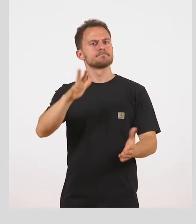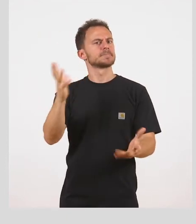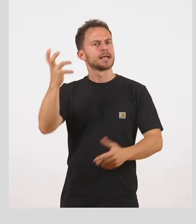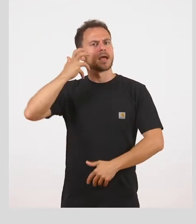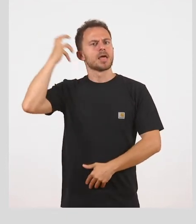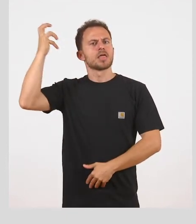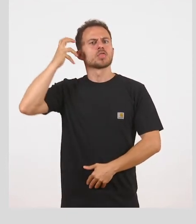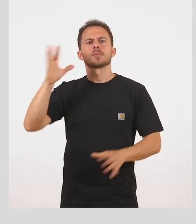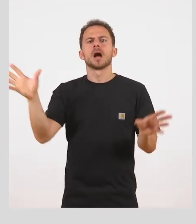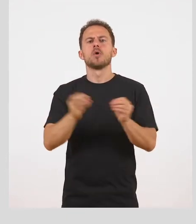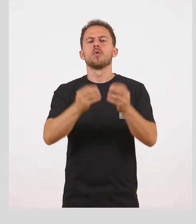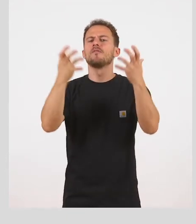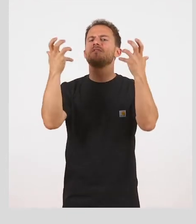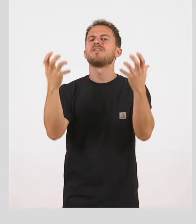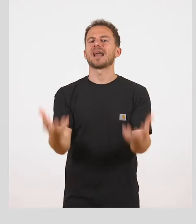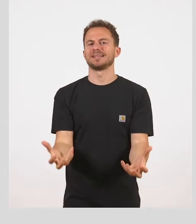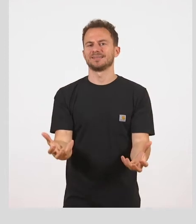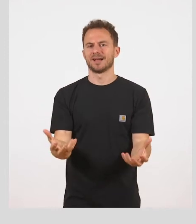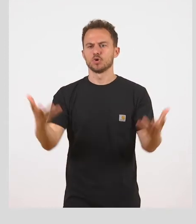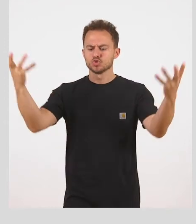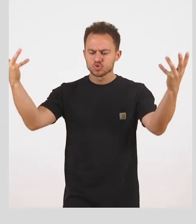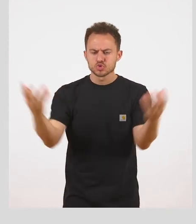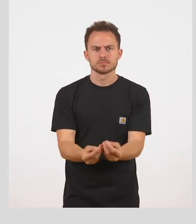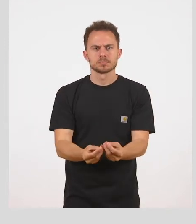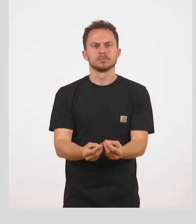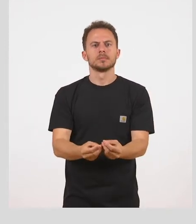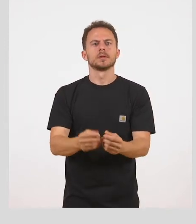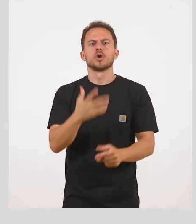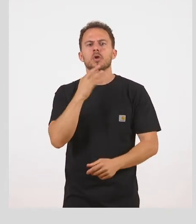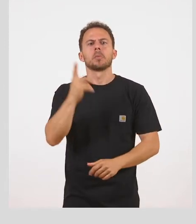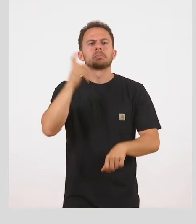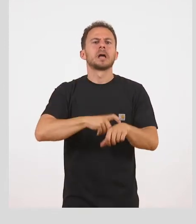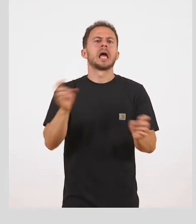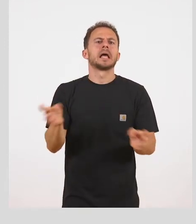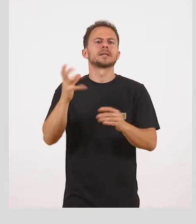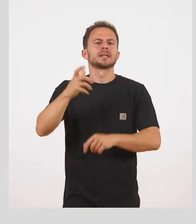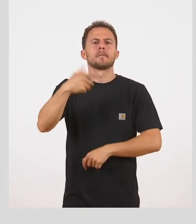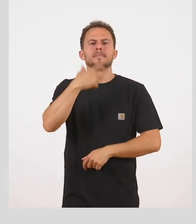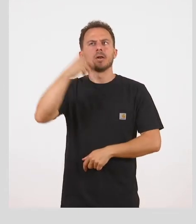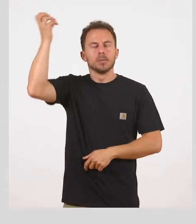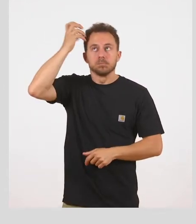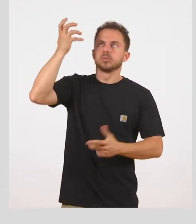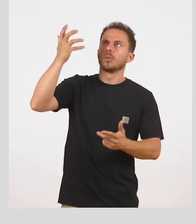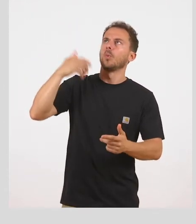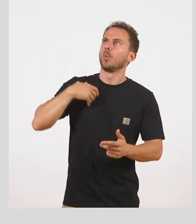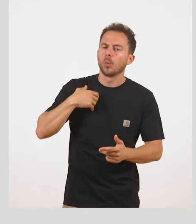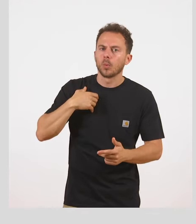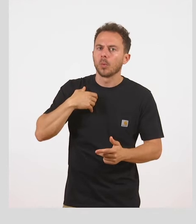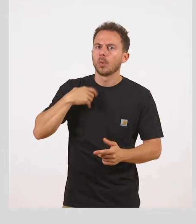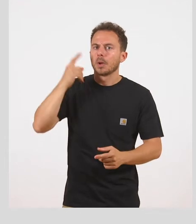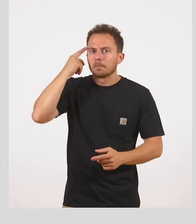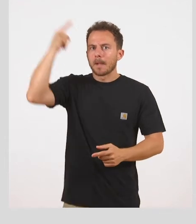το θεώρημα της βαρύτητας με αφορμή ένα μήλο το οποίο έπεσε στο κεφάλι του και έτσι διατύπωσε με απλά